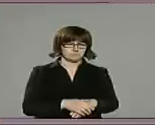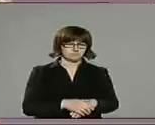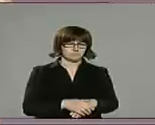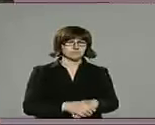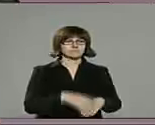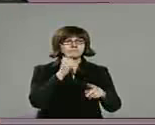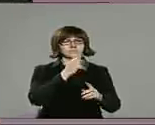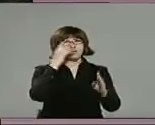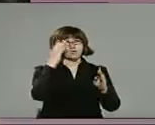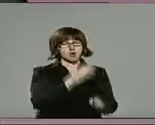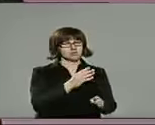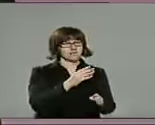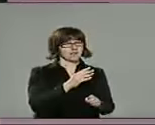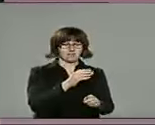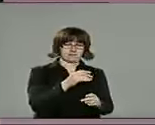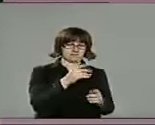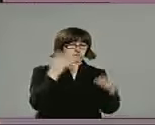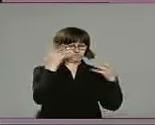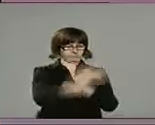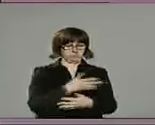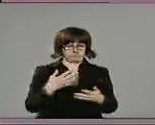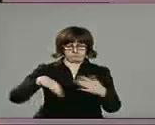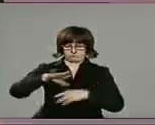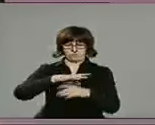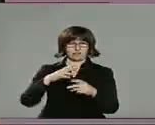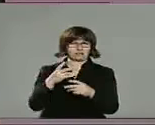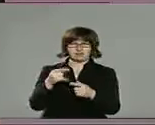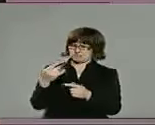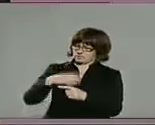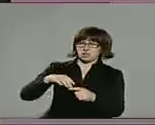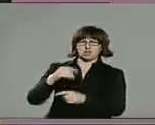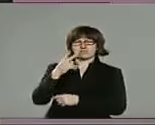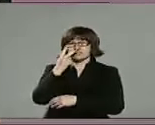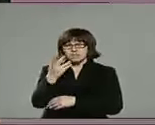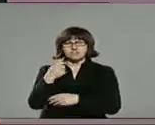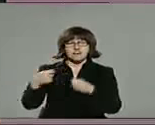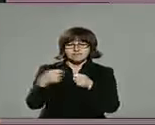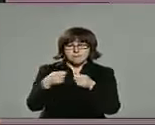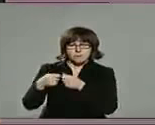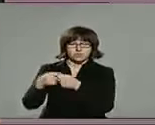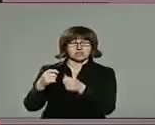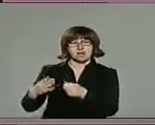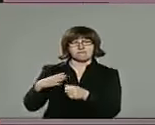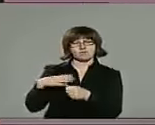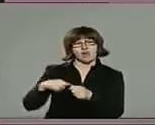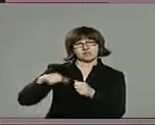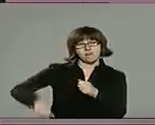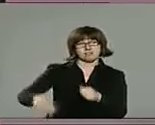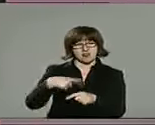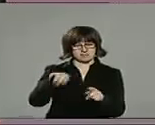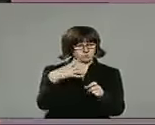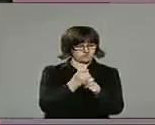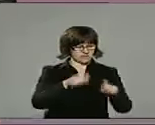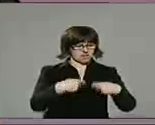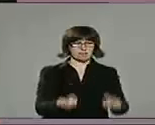Aber auch Konservative stehen fassungslos vor den Trümmern dessen, was ihre scheinbaren Verbündeten im modernen Kapitalismus so angerichtet